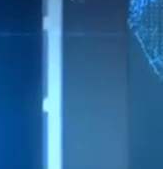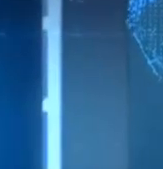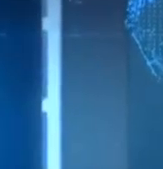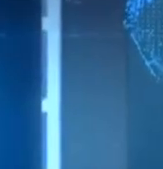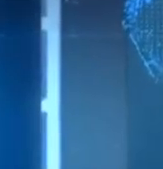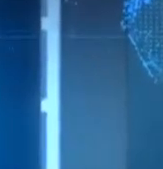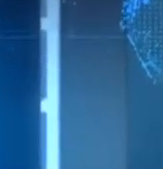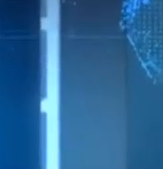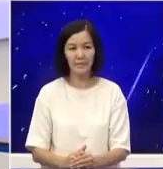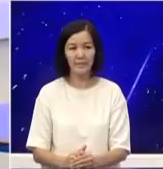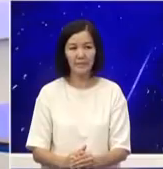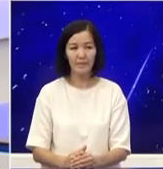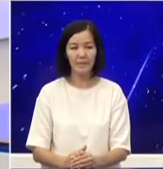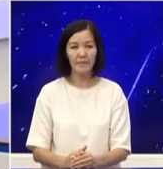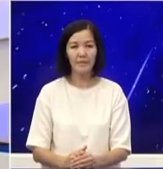ауданынан.